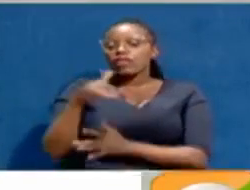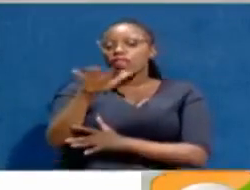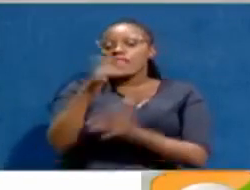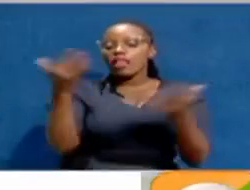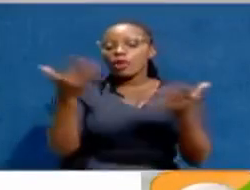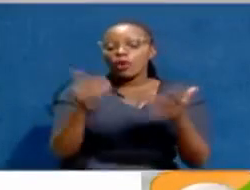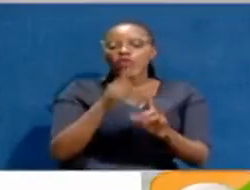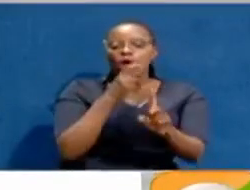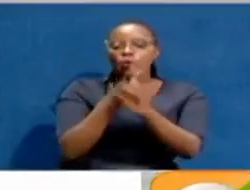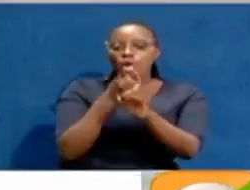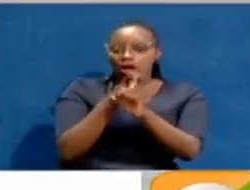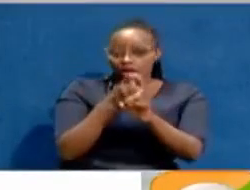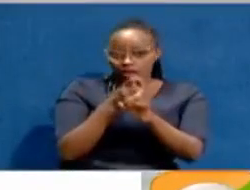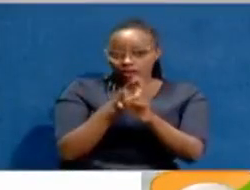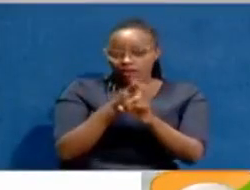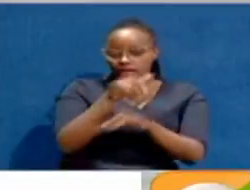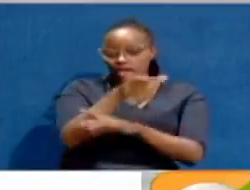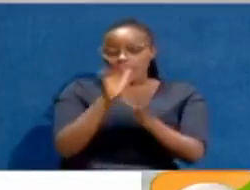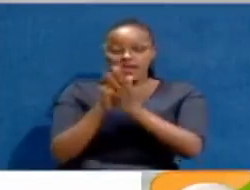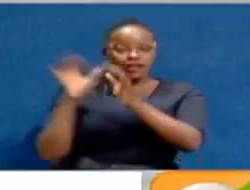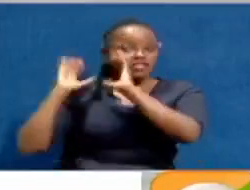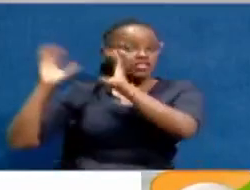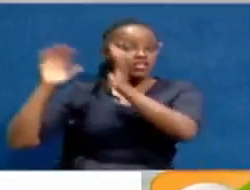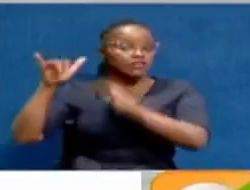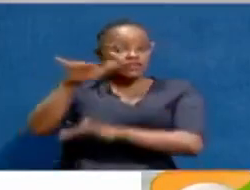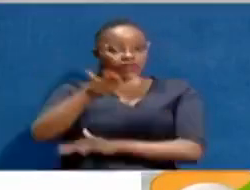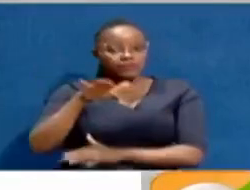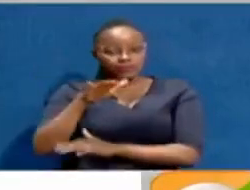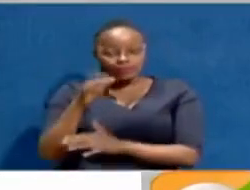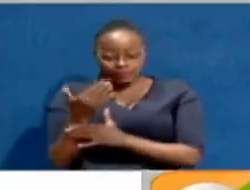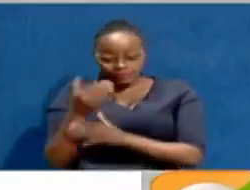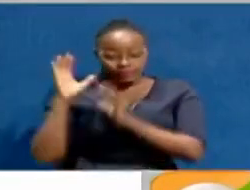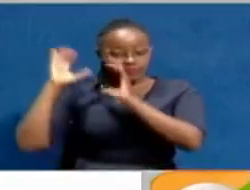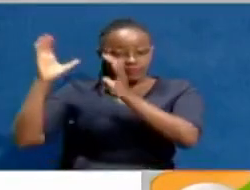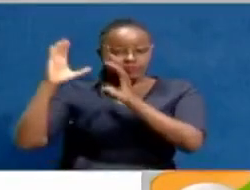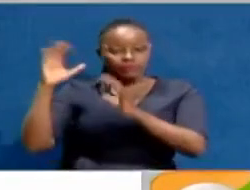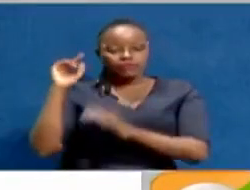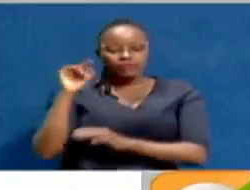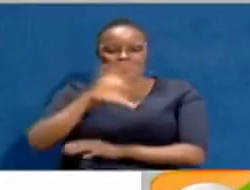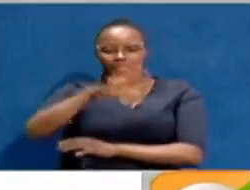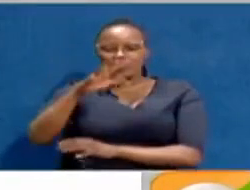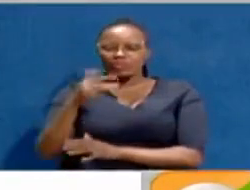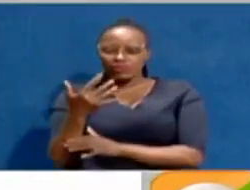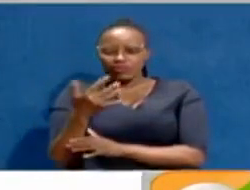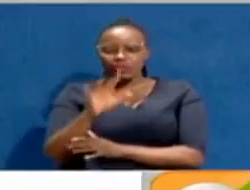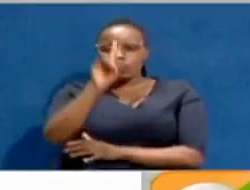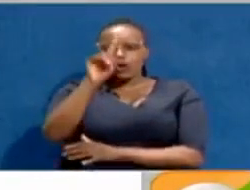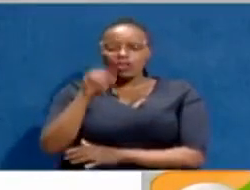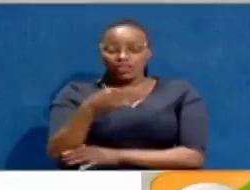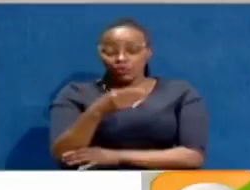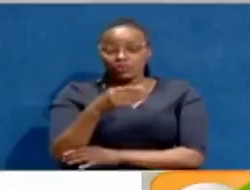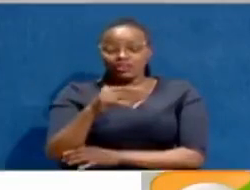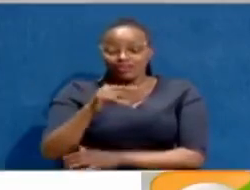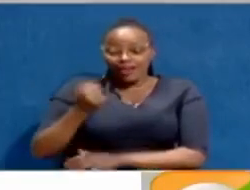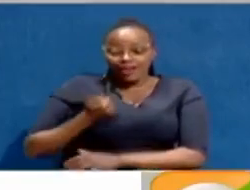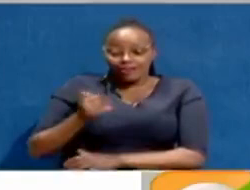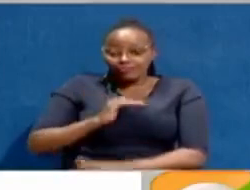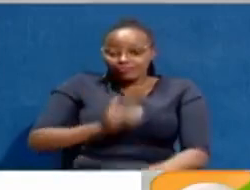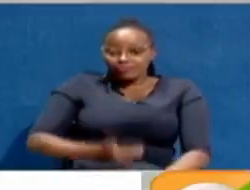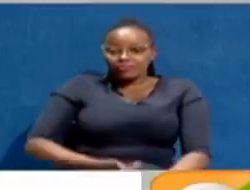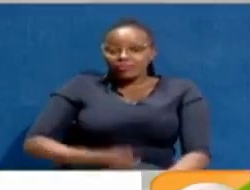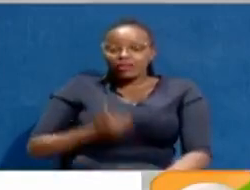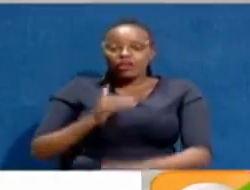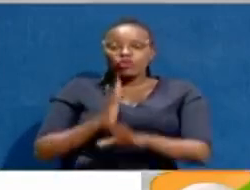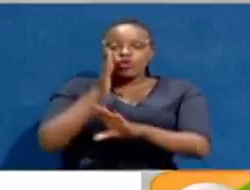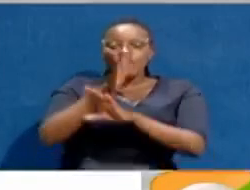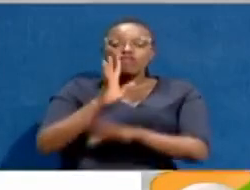ya Kwale ama kaunti za Kwale na Kilifi. Katika kaunti ya Kilifi pekee takriban wasichana 1000 ni wajawazito, huku zaidi